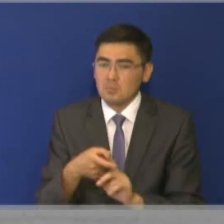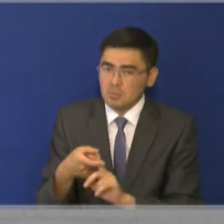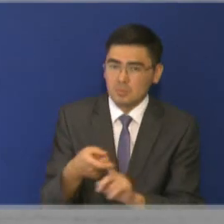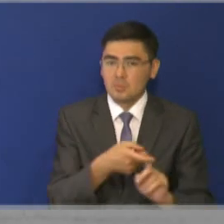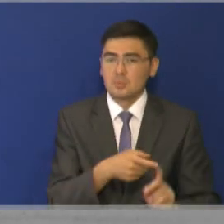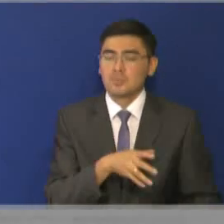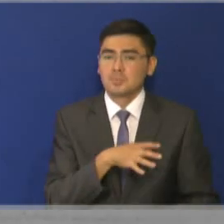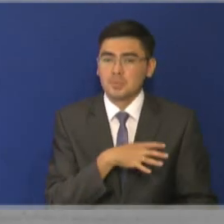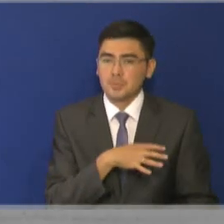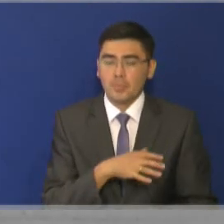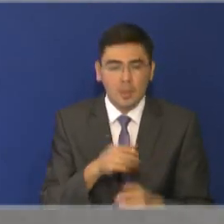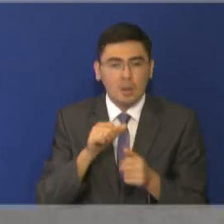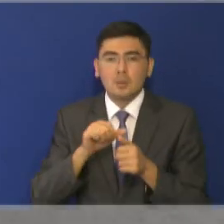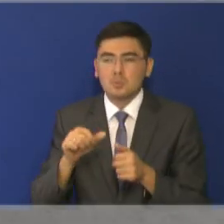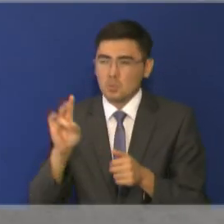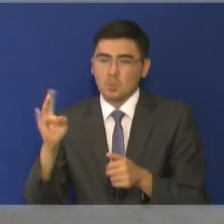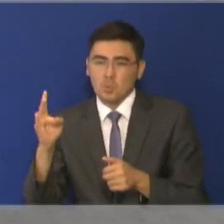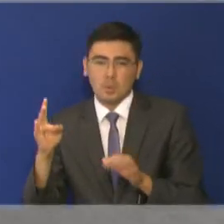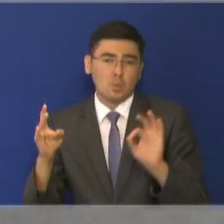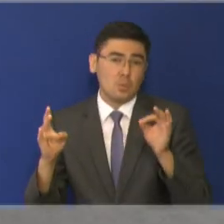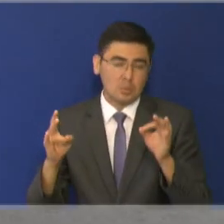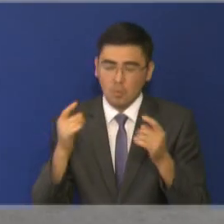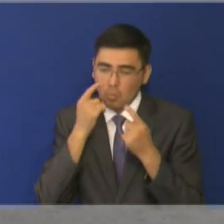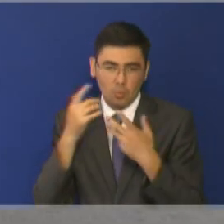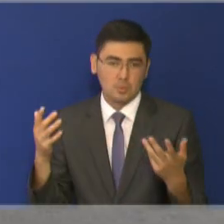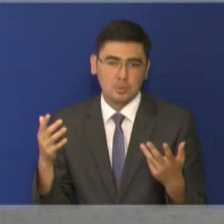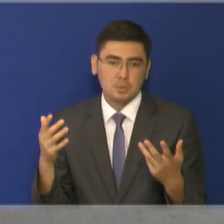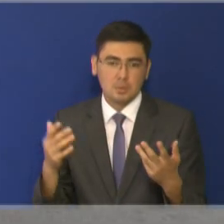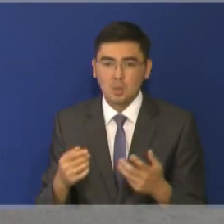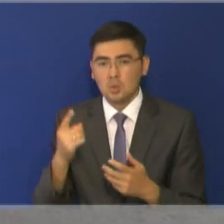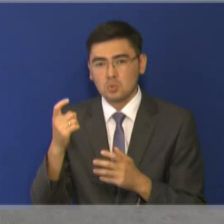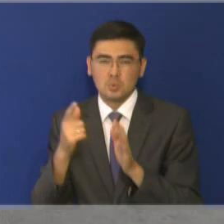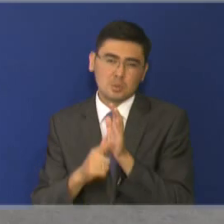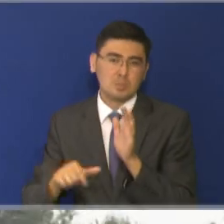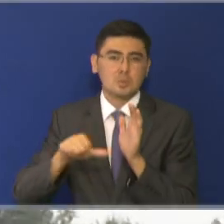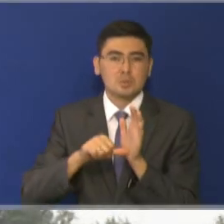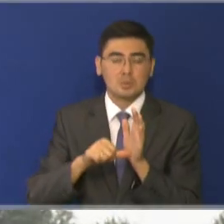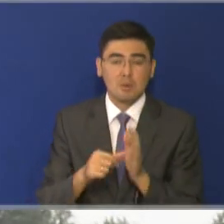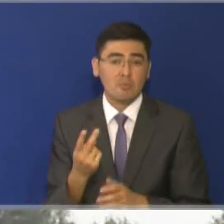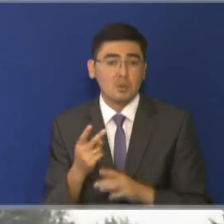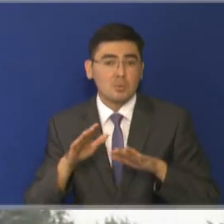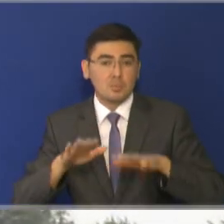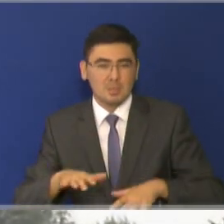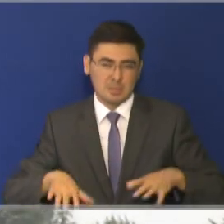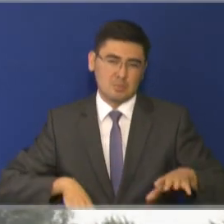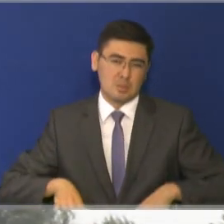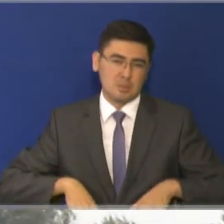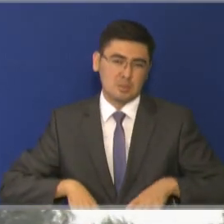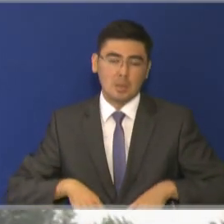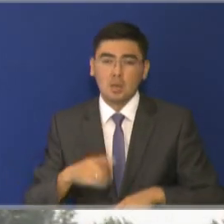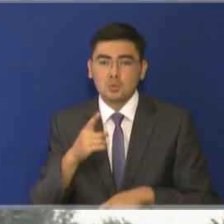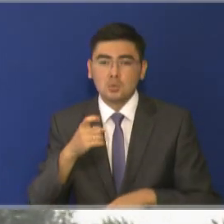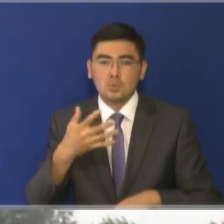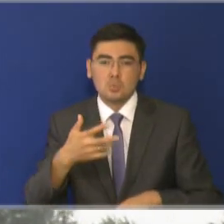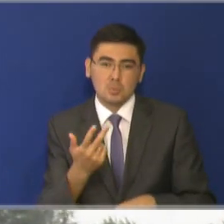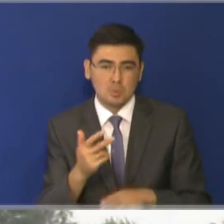қарасақ, вирус ошақтары әсіресе Жаңақұрылыс, Океан аудандарында көп. 176 жағдай. Екінші орында орталық базар ауданы 153